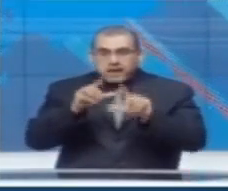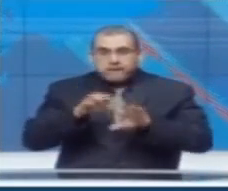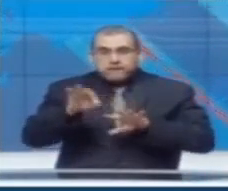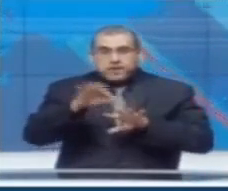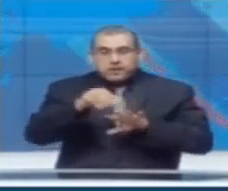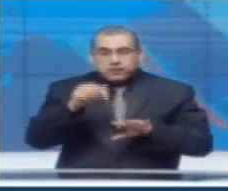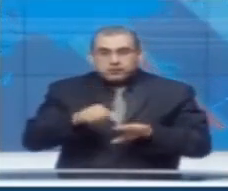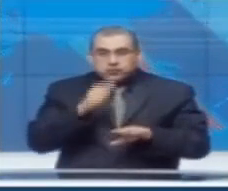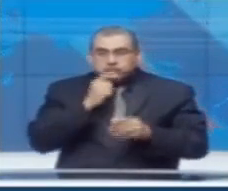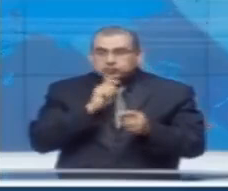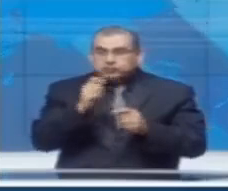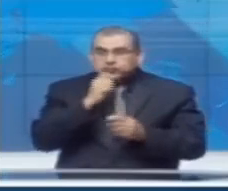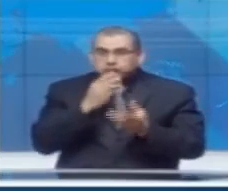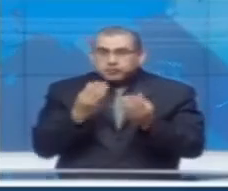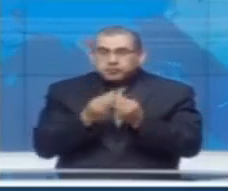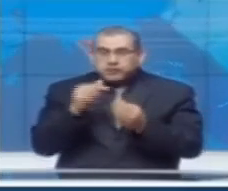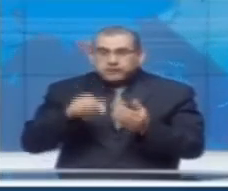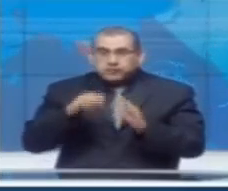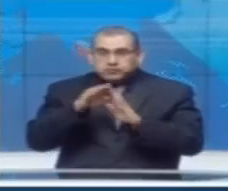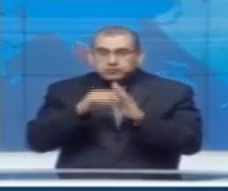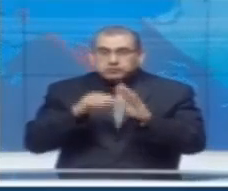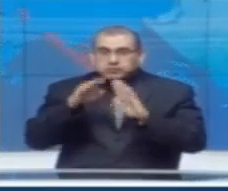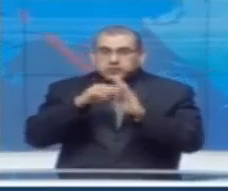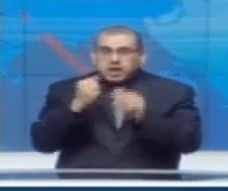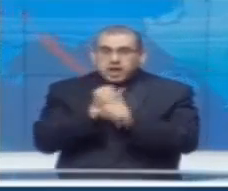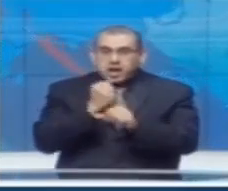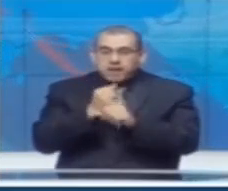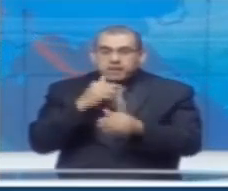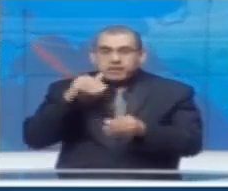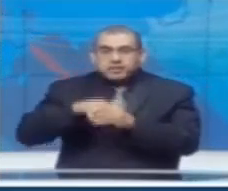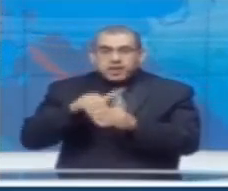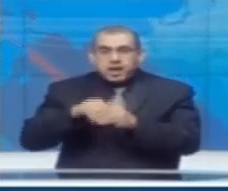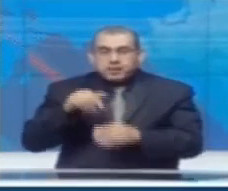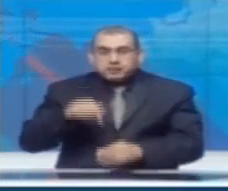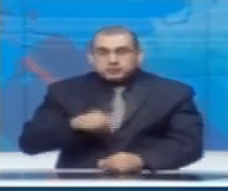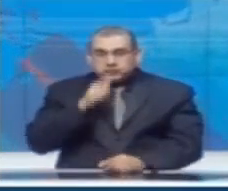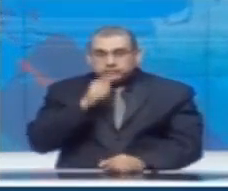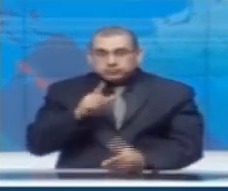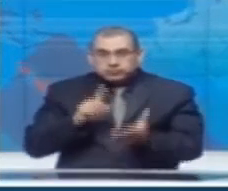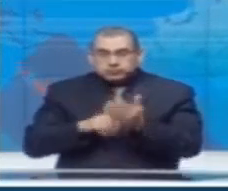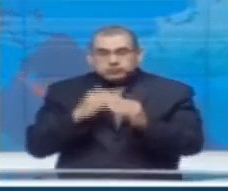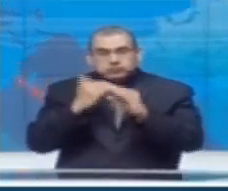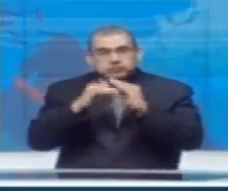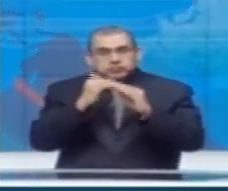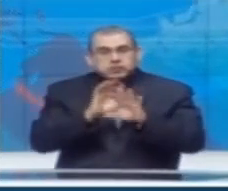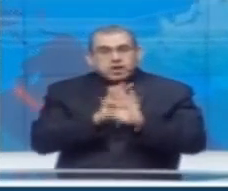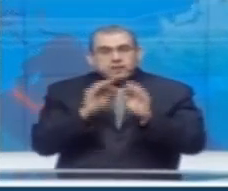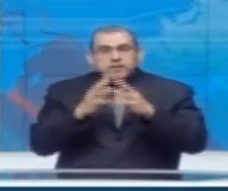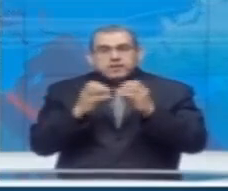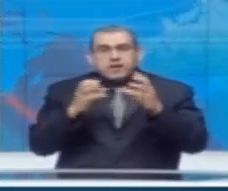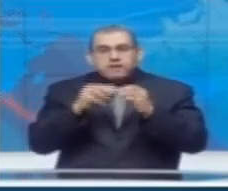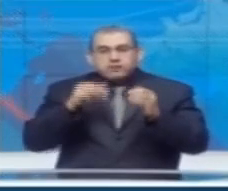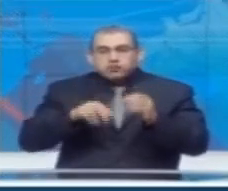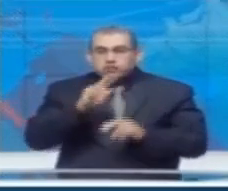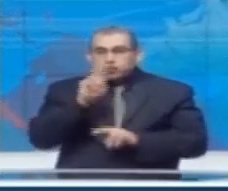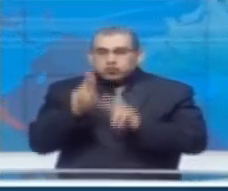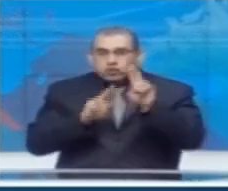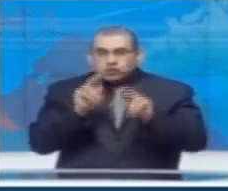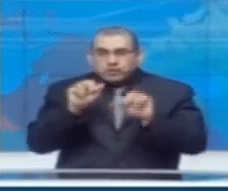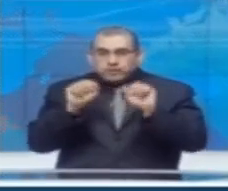وذلك للتحدث حول ضوابط العملية الانتخابية والرد على كافة الاستفسارات والأسئلة